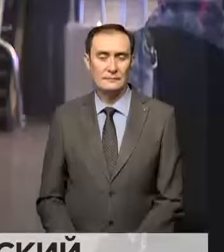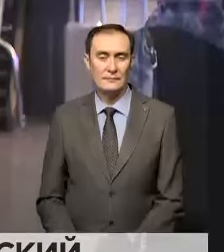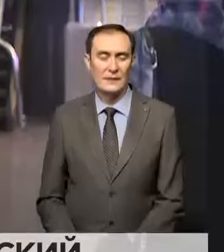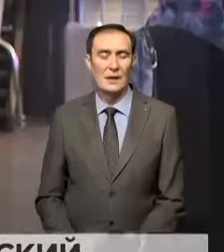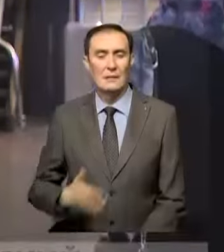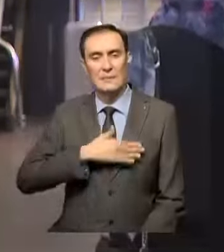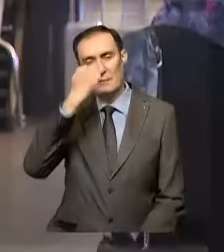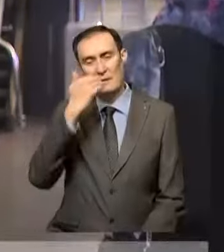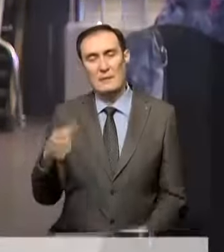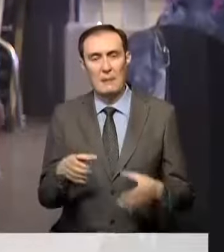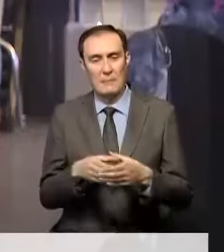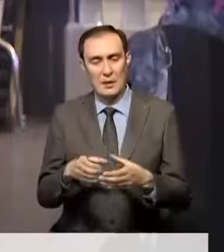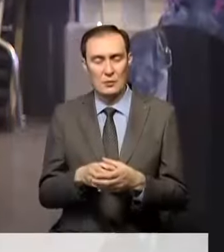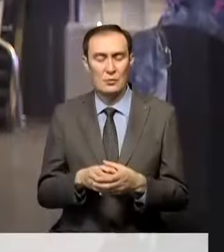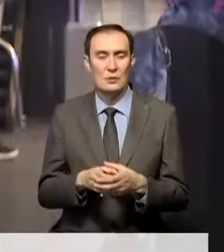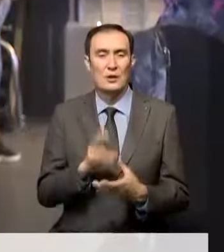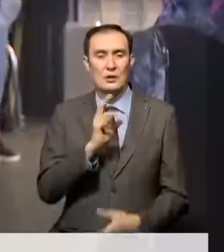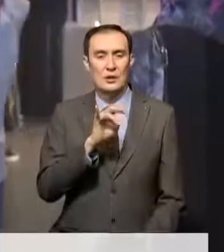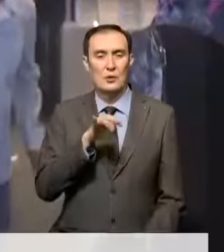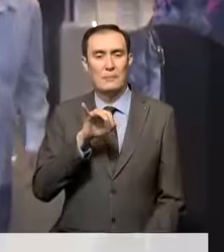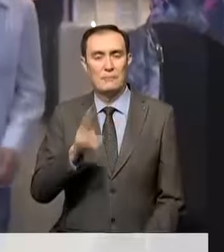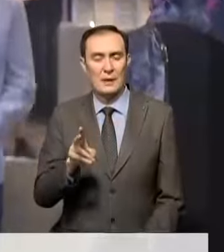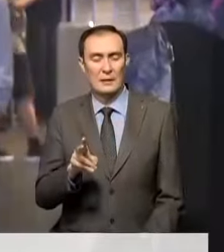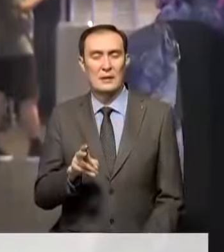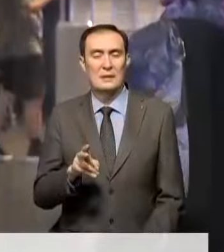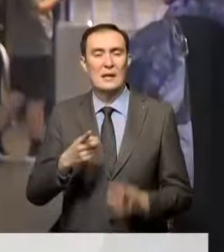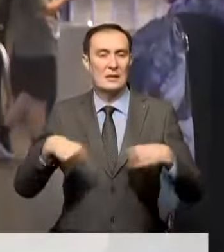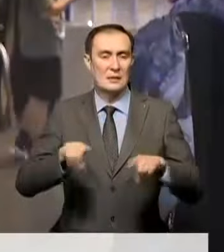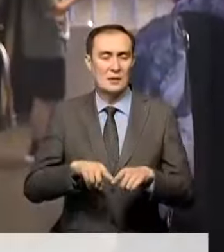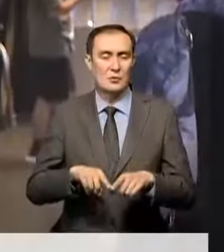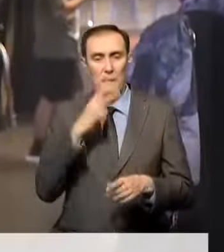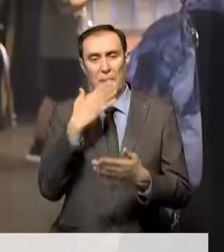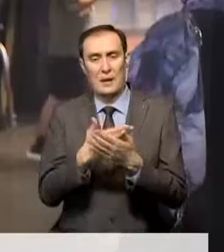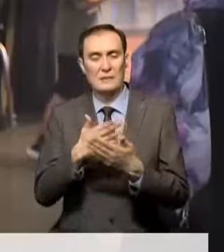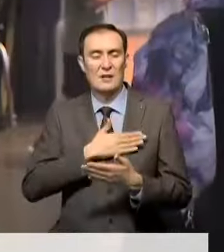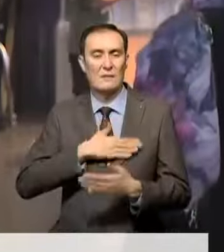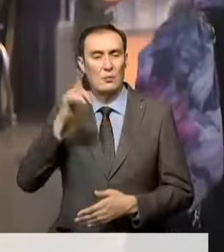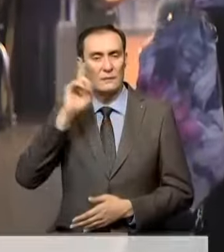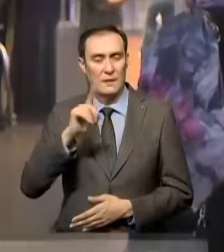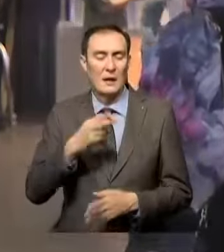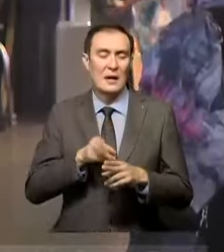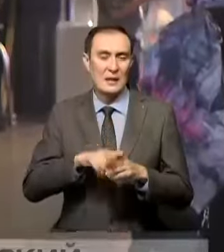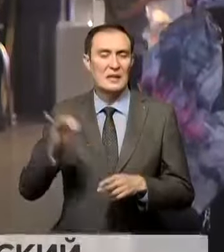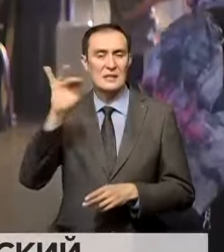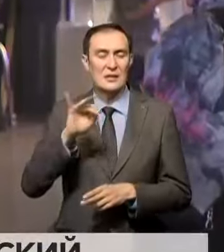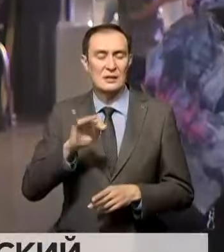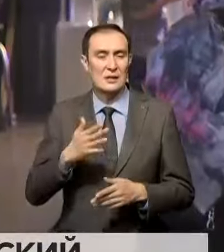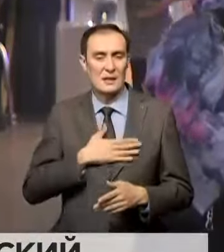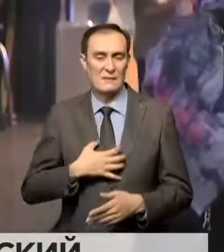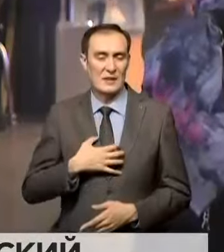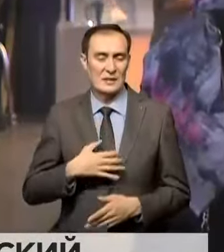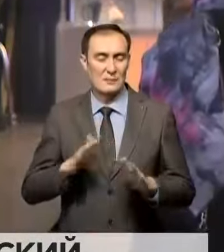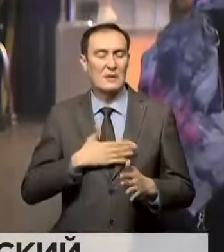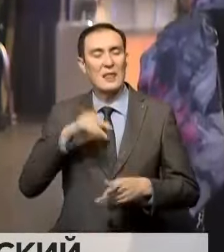Мы благодарим компанию «Кинопарк» и продюсера Ерлана Бухарбаева за организацию показа нашего мультфильма. Это историческое событие.